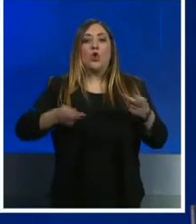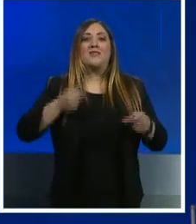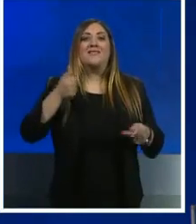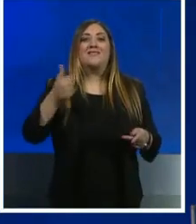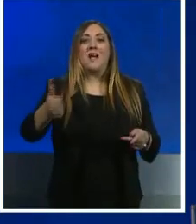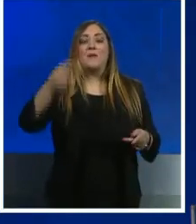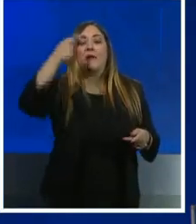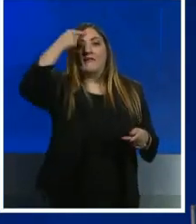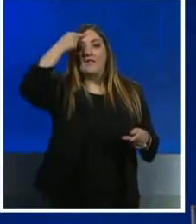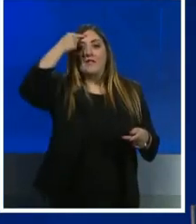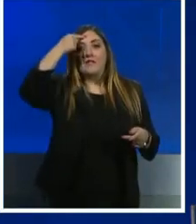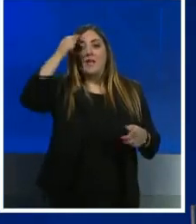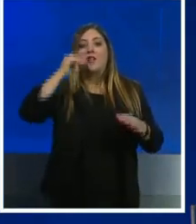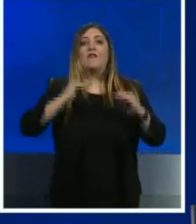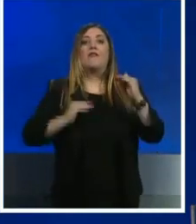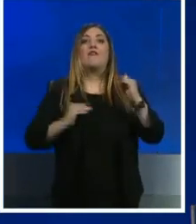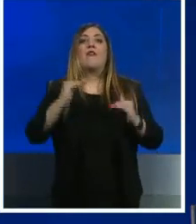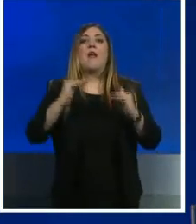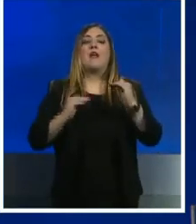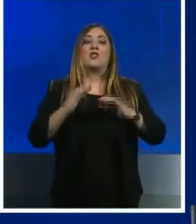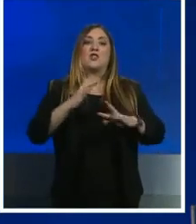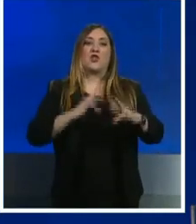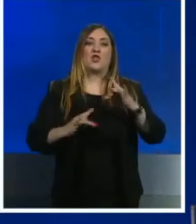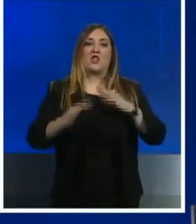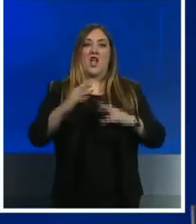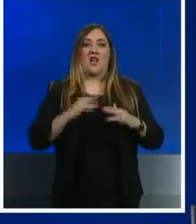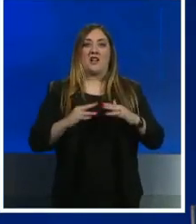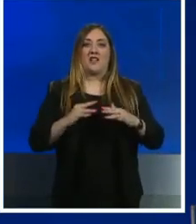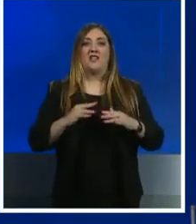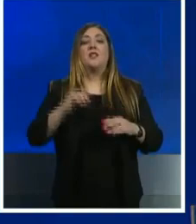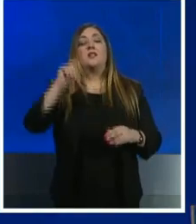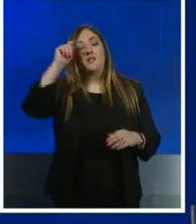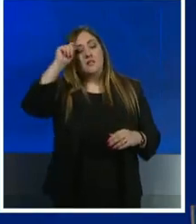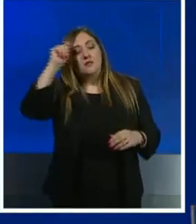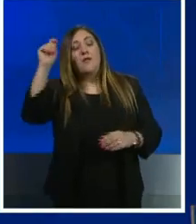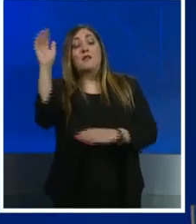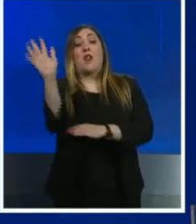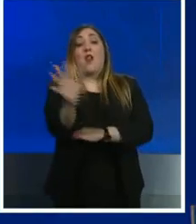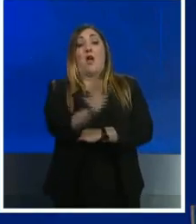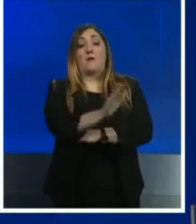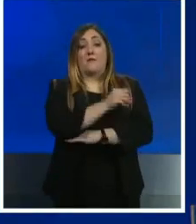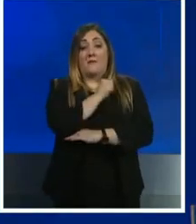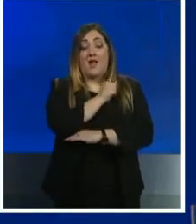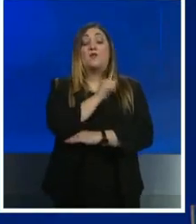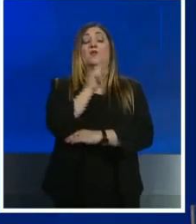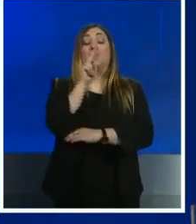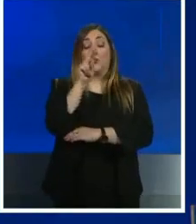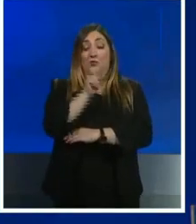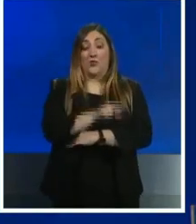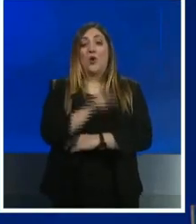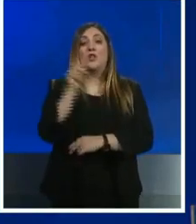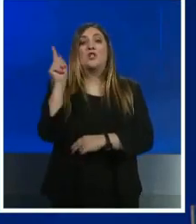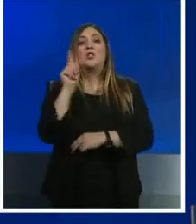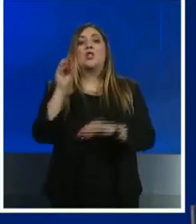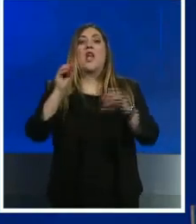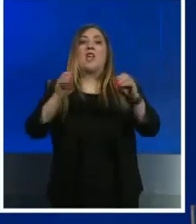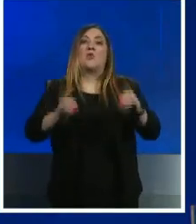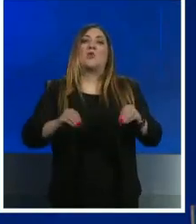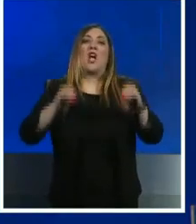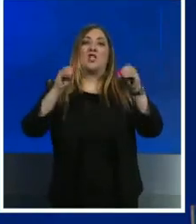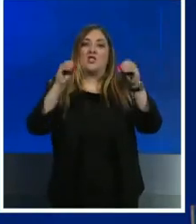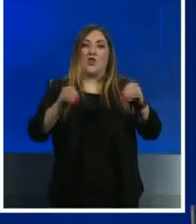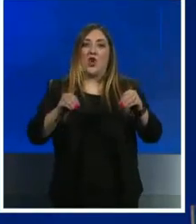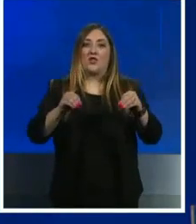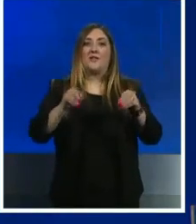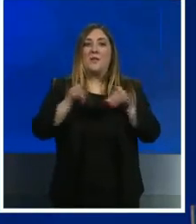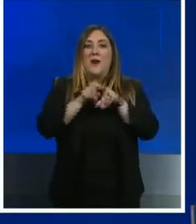soċjali. Bħalma nemnu fl-ambjent, imma nemnu wkoll fl-edukazzjoni bħala ċavetta